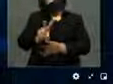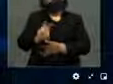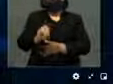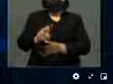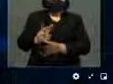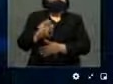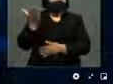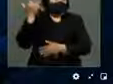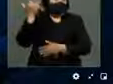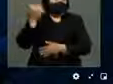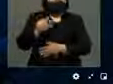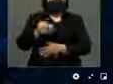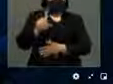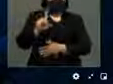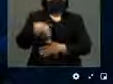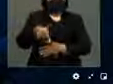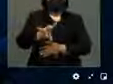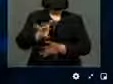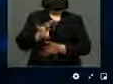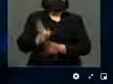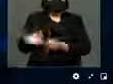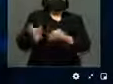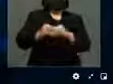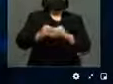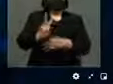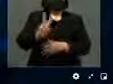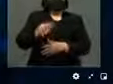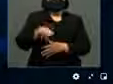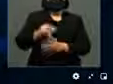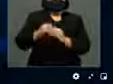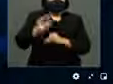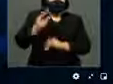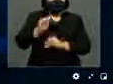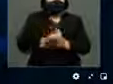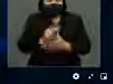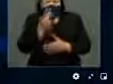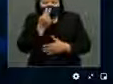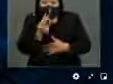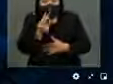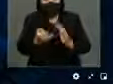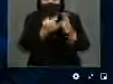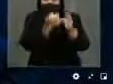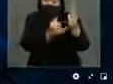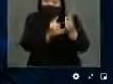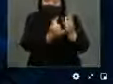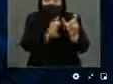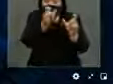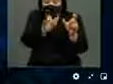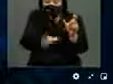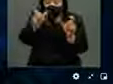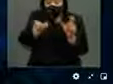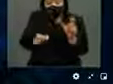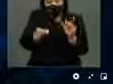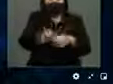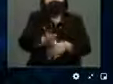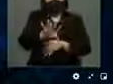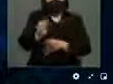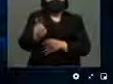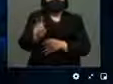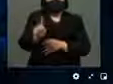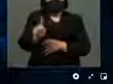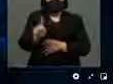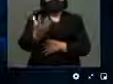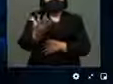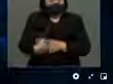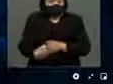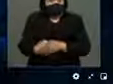วันนี้ 2,000 กว่าแต่ยอดรวมของจังหวัดอื่นๆท่านจะเห็นนะครับวันนี้เหลือ411ก็ลดลง